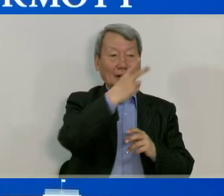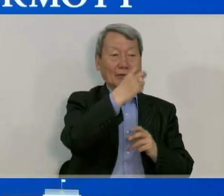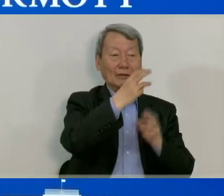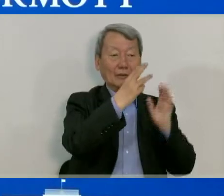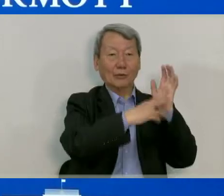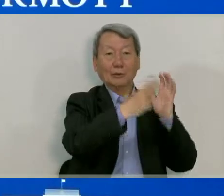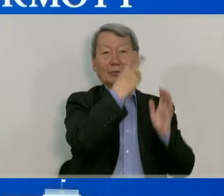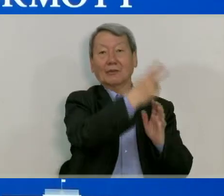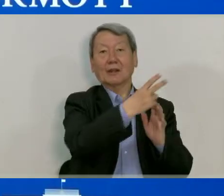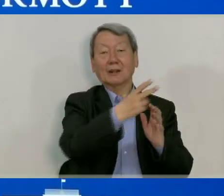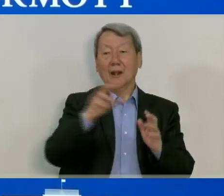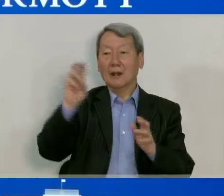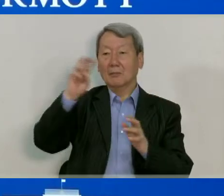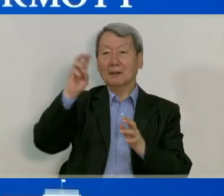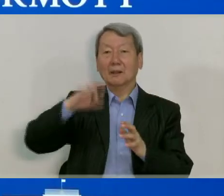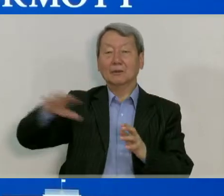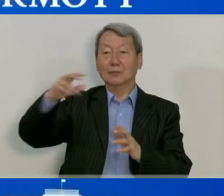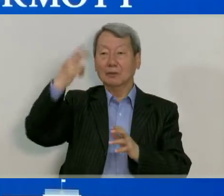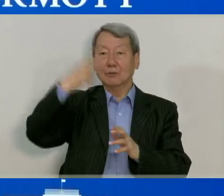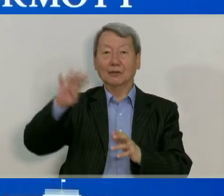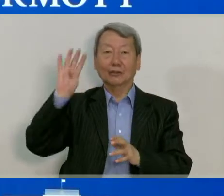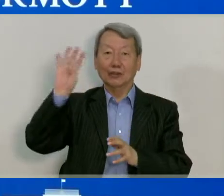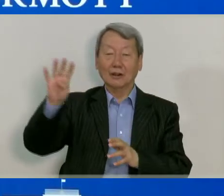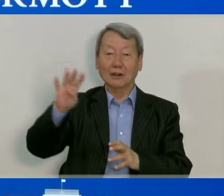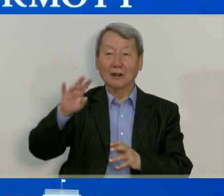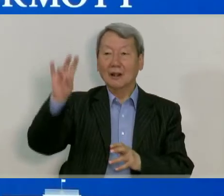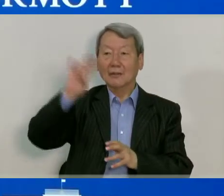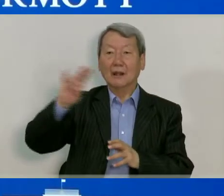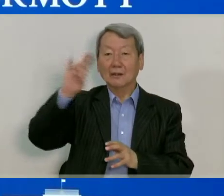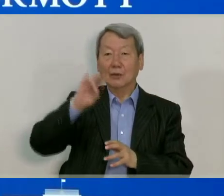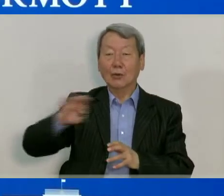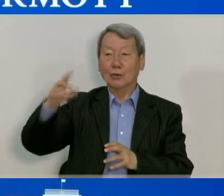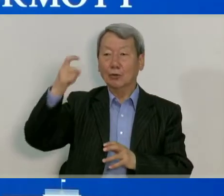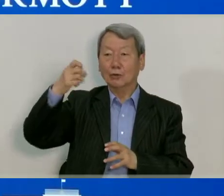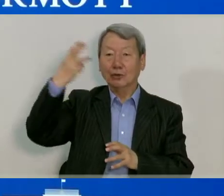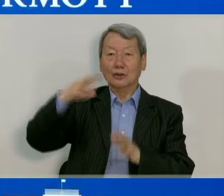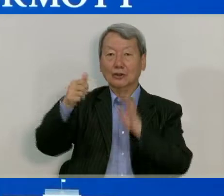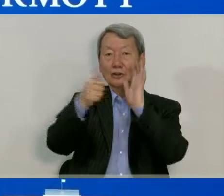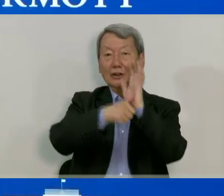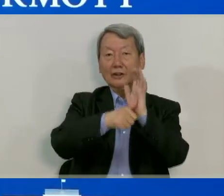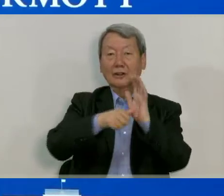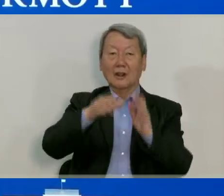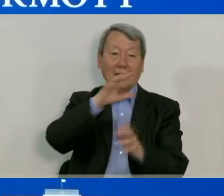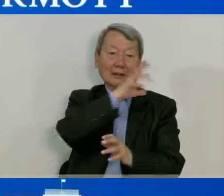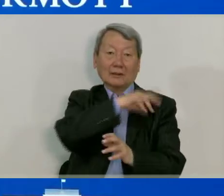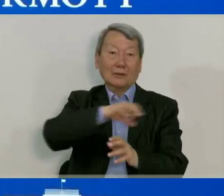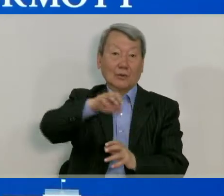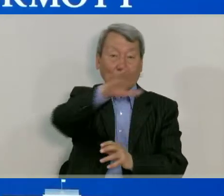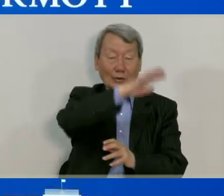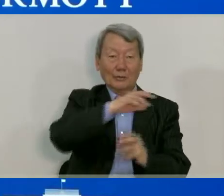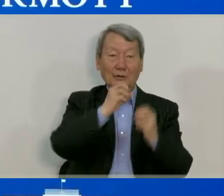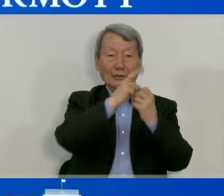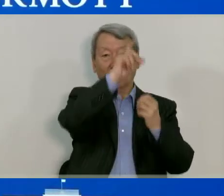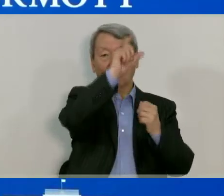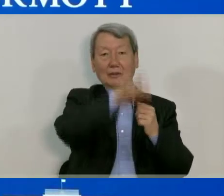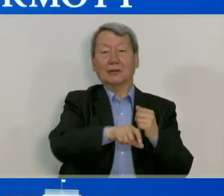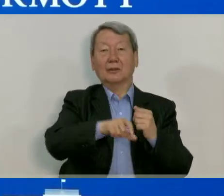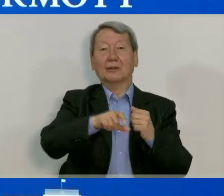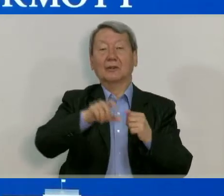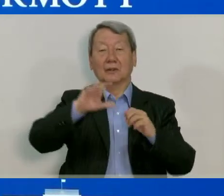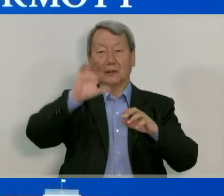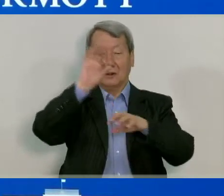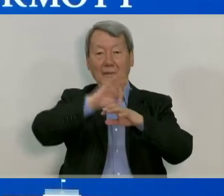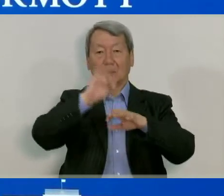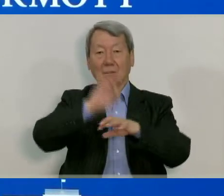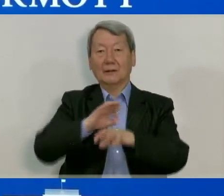282, в Баткенской области 24, в Нарынской области 136, в Иссык-Кулской области 12